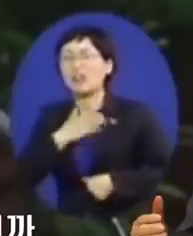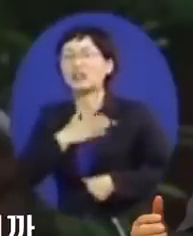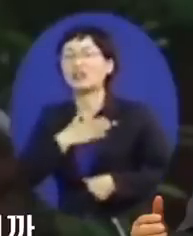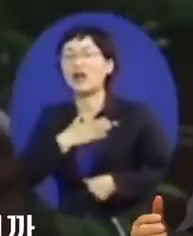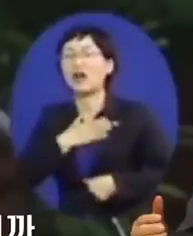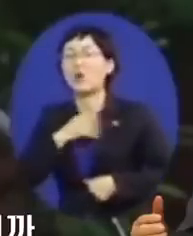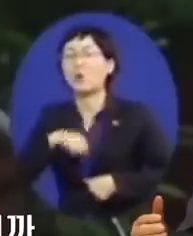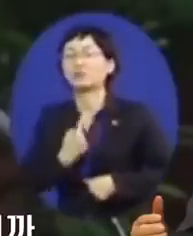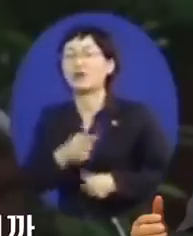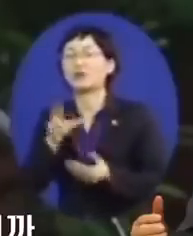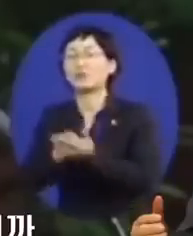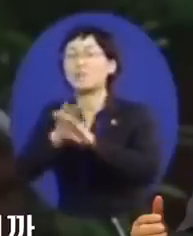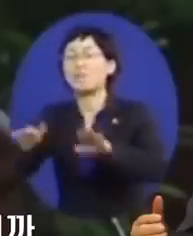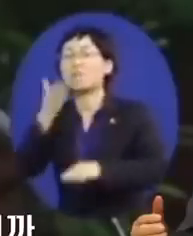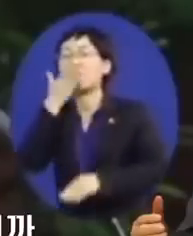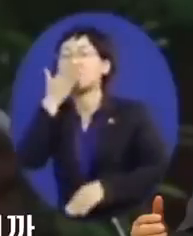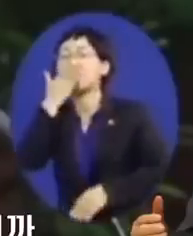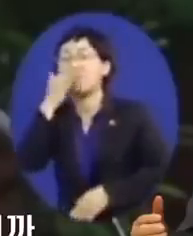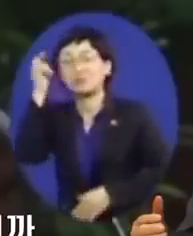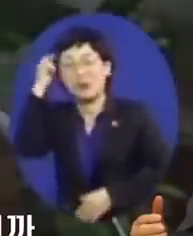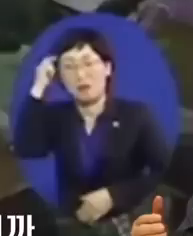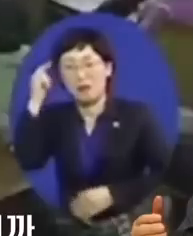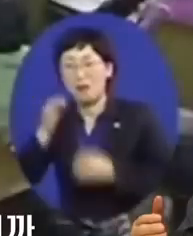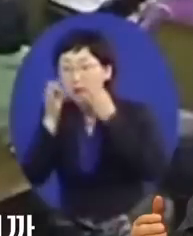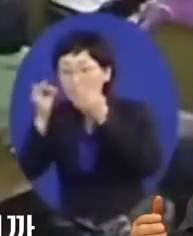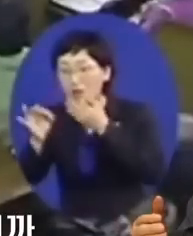문제를 해결하겠다고 발부둥을 치다가는